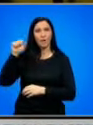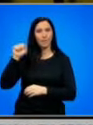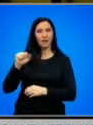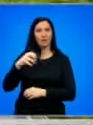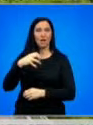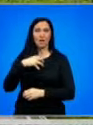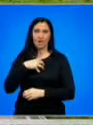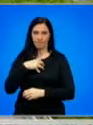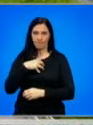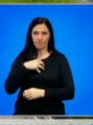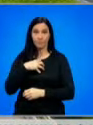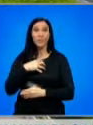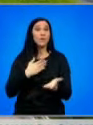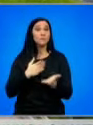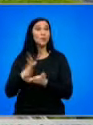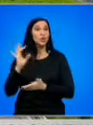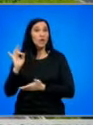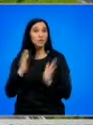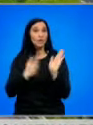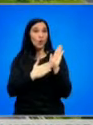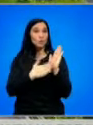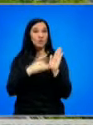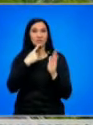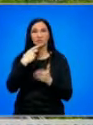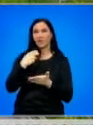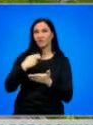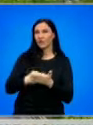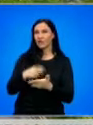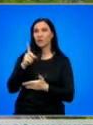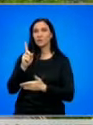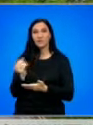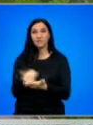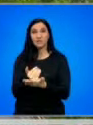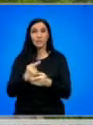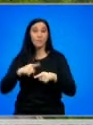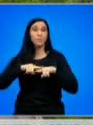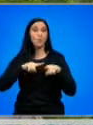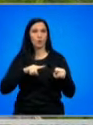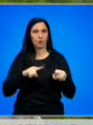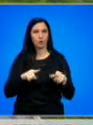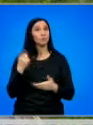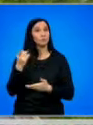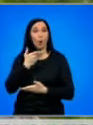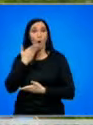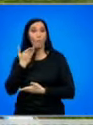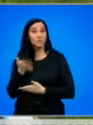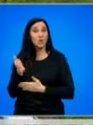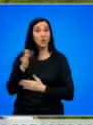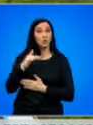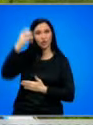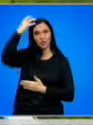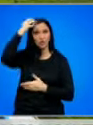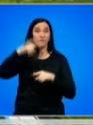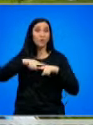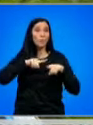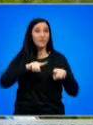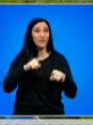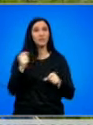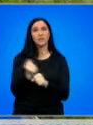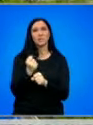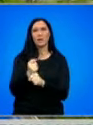партия ГЕРБ. Според Рашков, доказателства за твърденията му трябвало да събере прокуратурата. Той обясни още, че в държавното обвинение